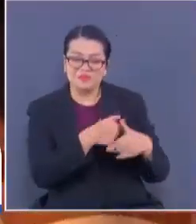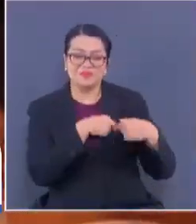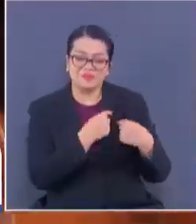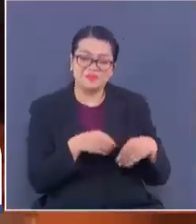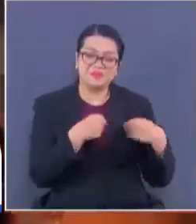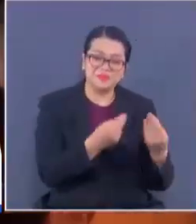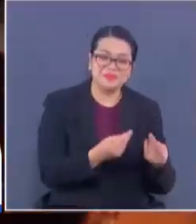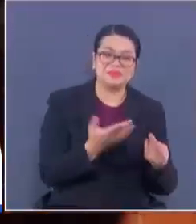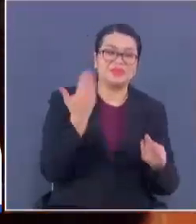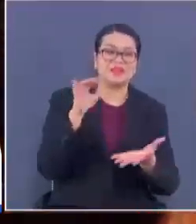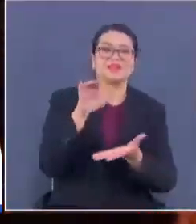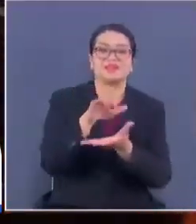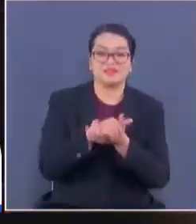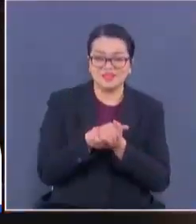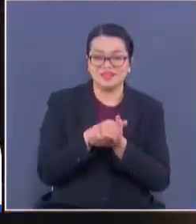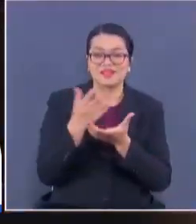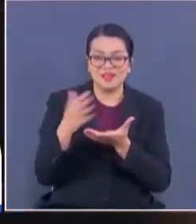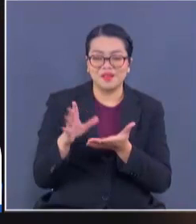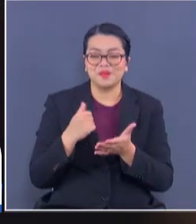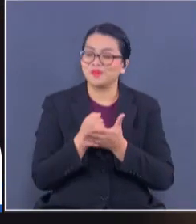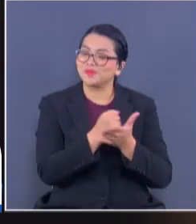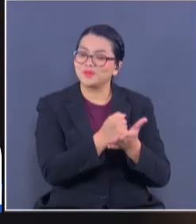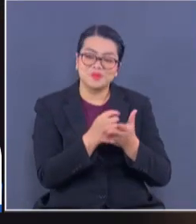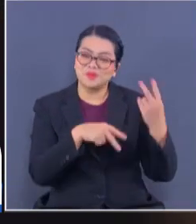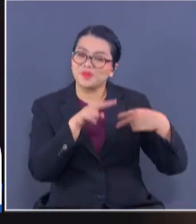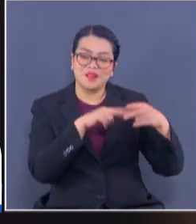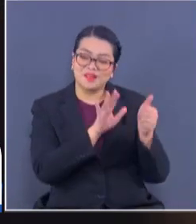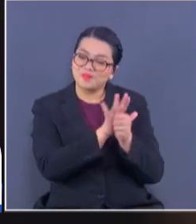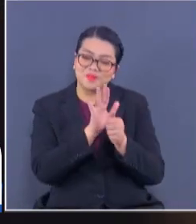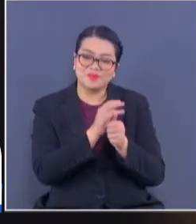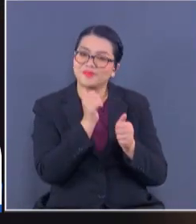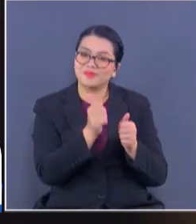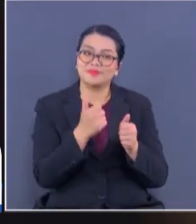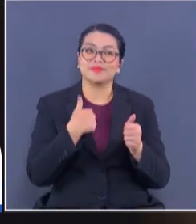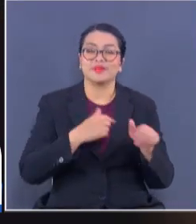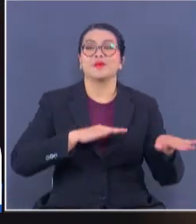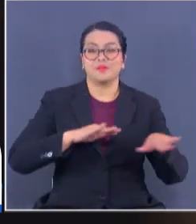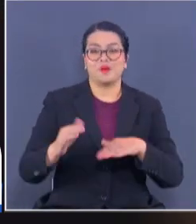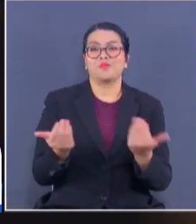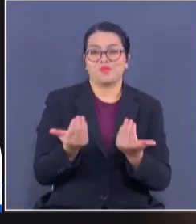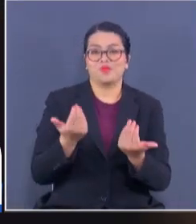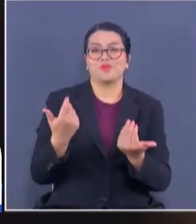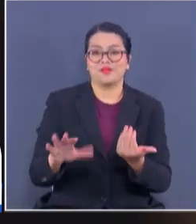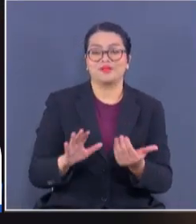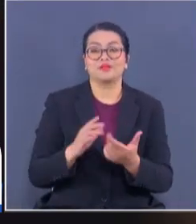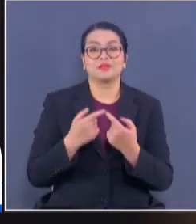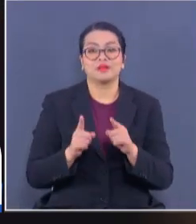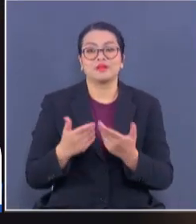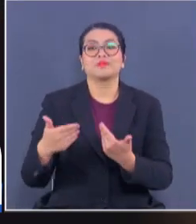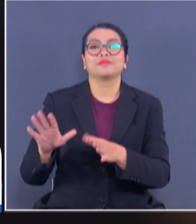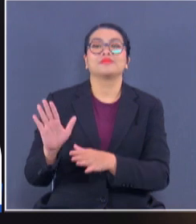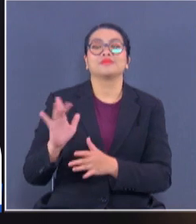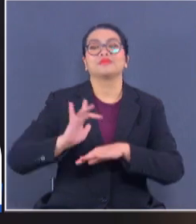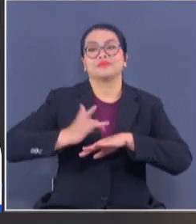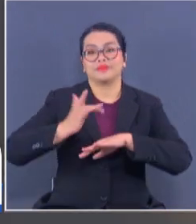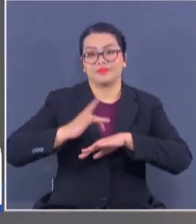ดๆหลังเข้าพิธีวิวามาไม่นานนะคะซึ่งสาวแพทิเซียบอกเลยว่าพร้อมมีทายาทแล้วแต่ปล่อยให้เป็นไปต